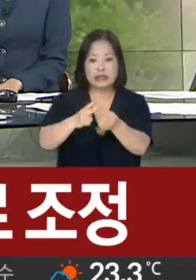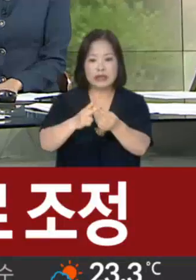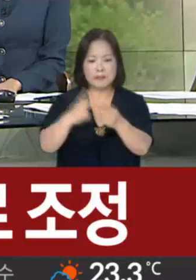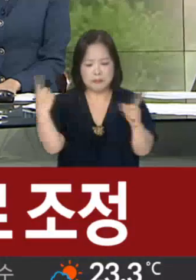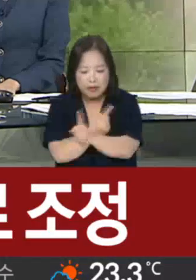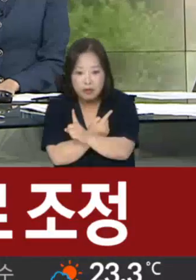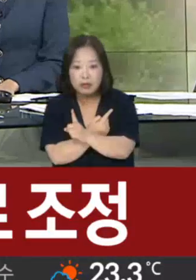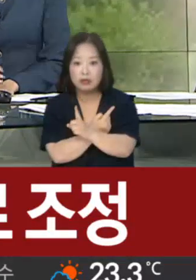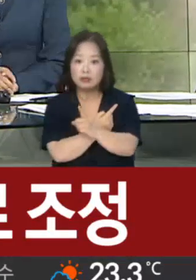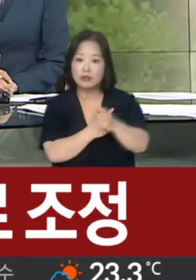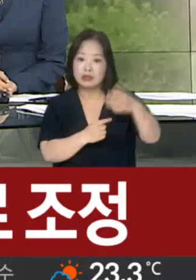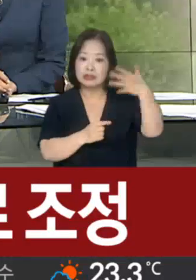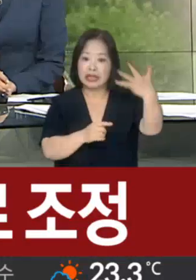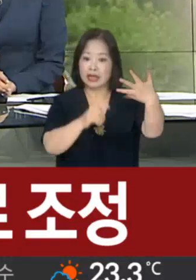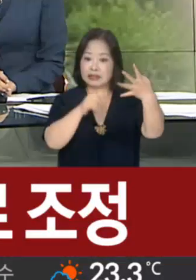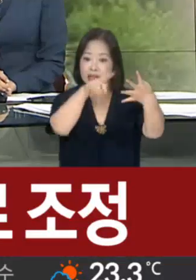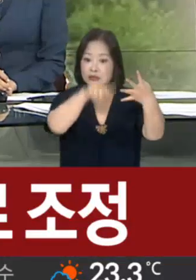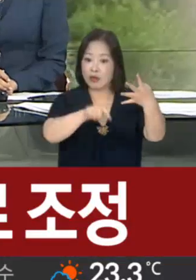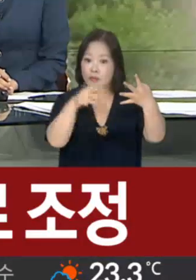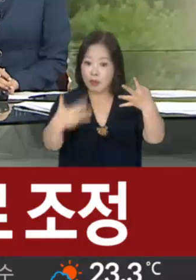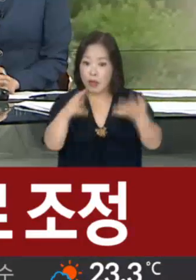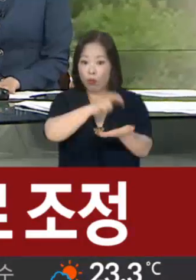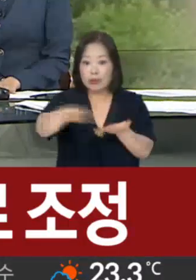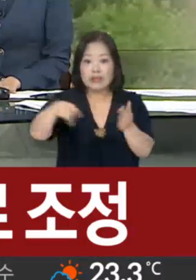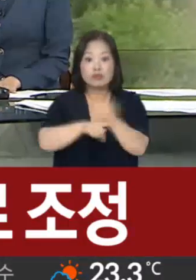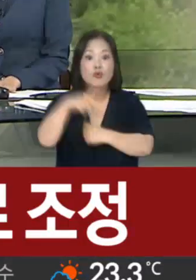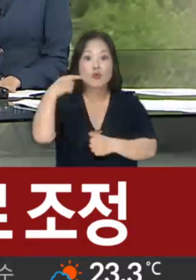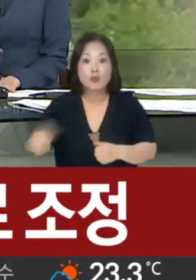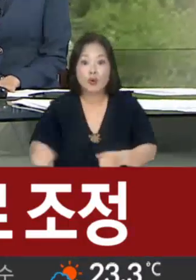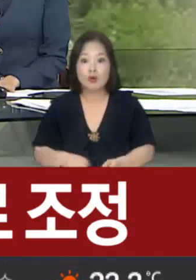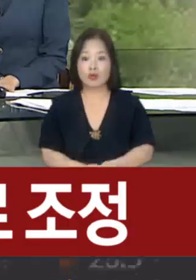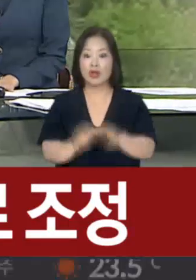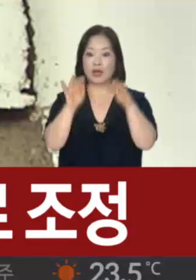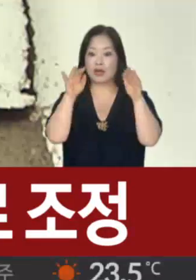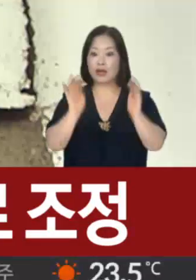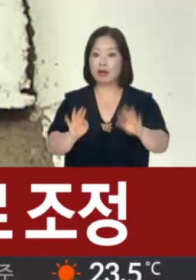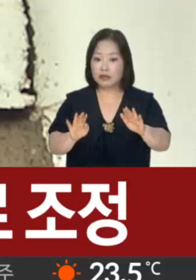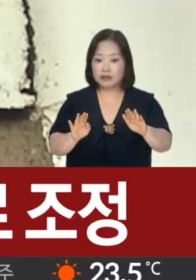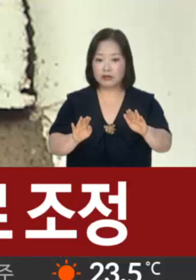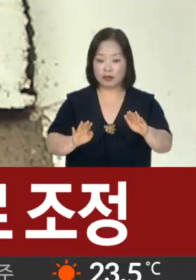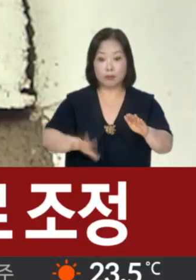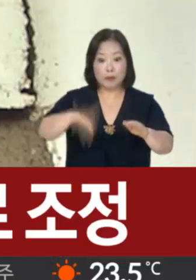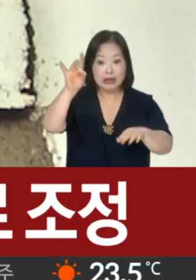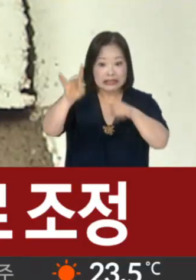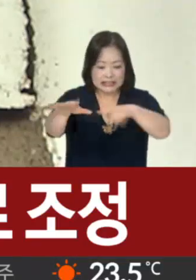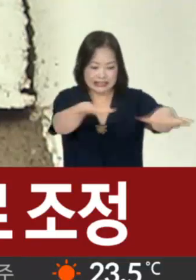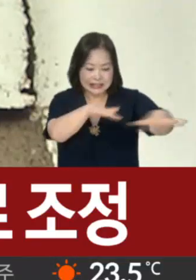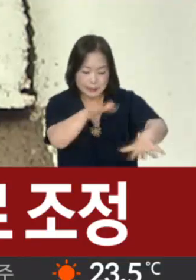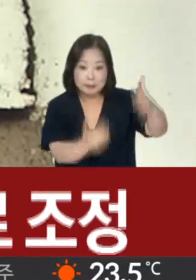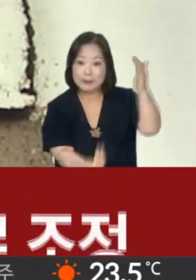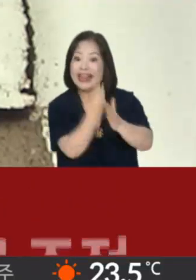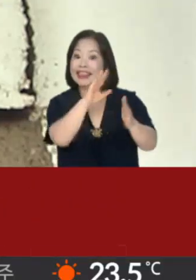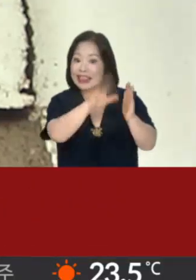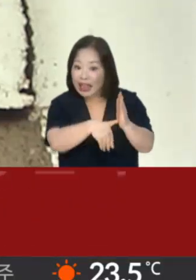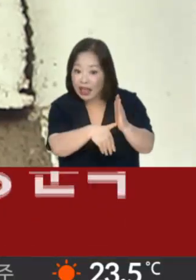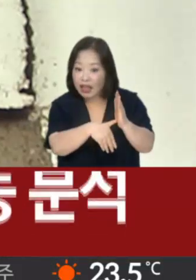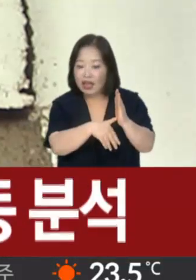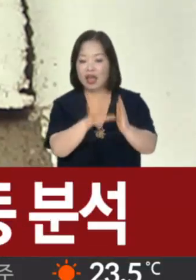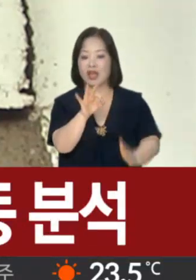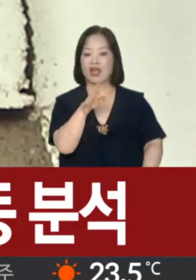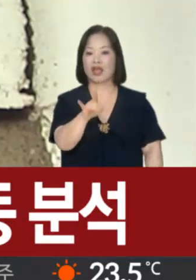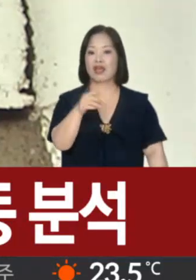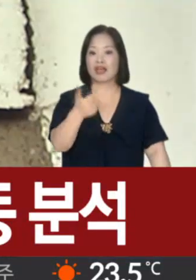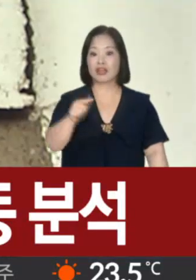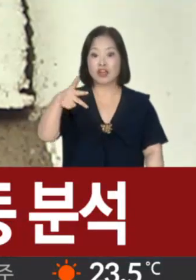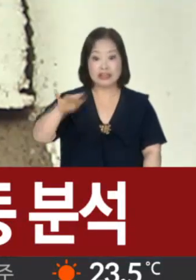발송이 됐습니다. 왜 수정이 된 걸까요? 네, 우선 뭐 지진이 발생을 하면 이제 응력이 전달되는 에너지가